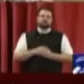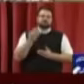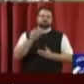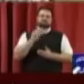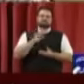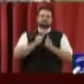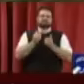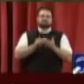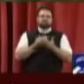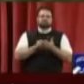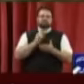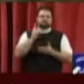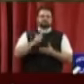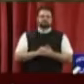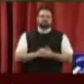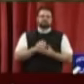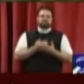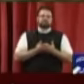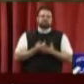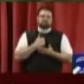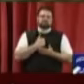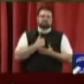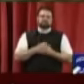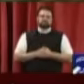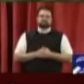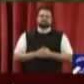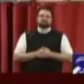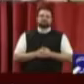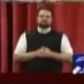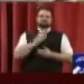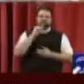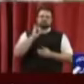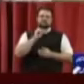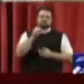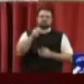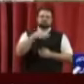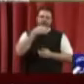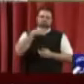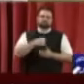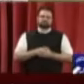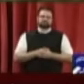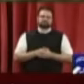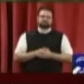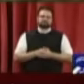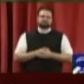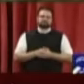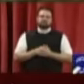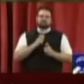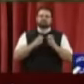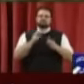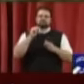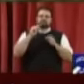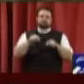sau îmi povestești tu? Povestesc. Îmi povestești, gata, hai că am opostit. Mai vorbești și tu. Ok, la ce se referă acest